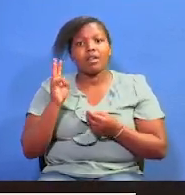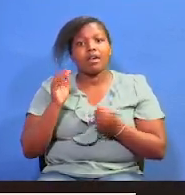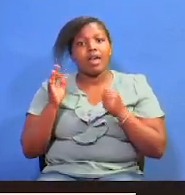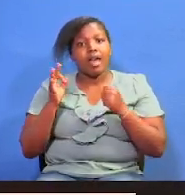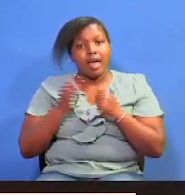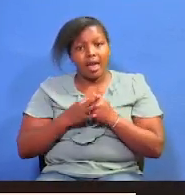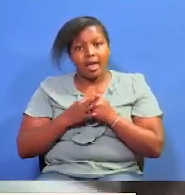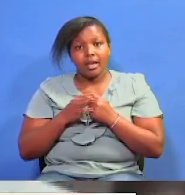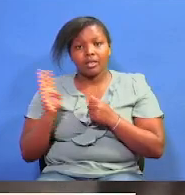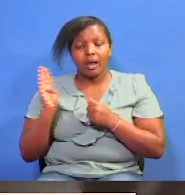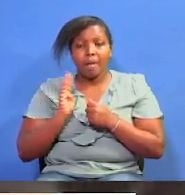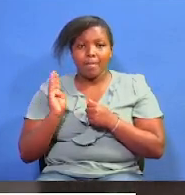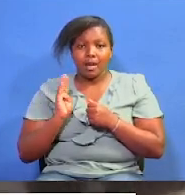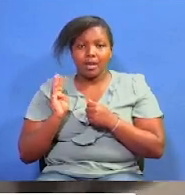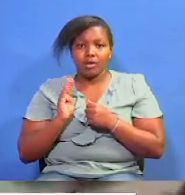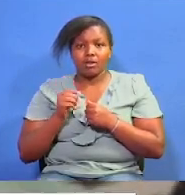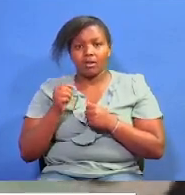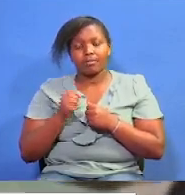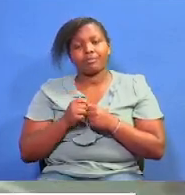8.5 za fedha hizo.